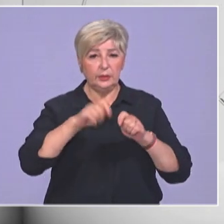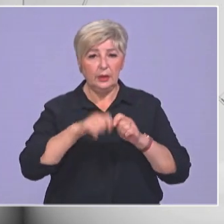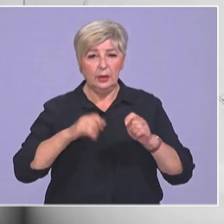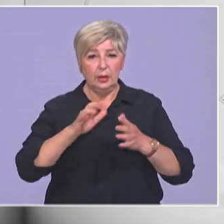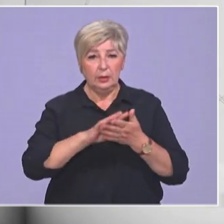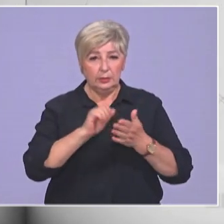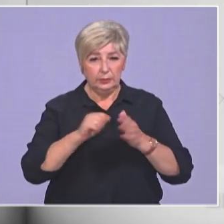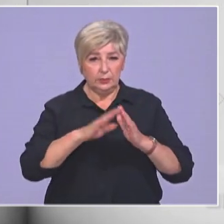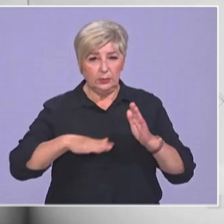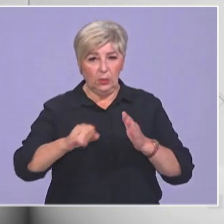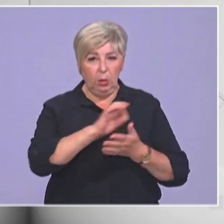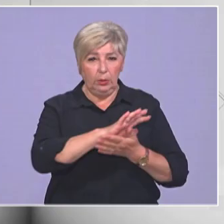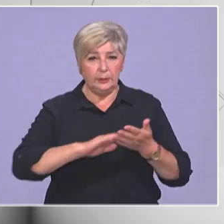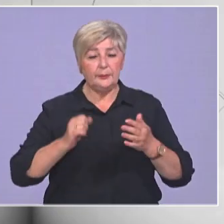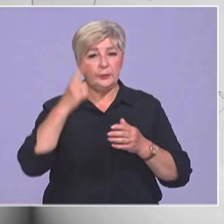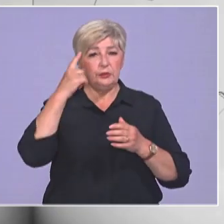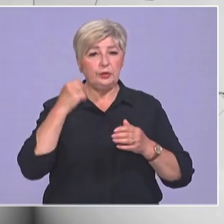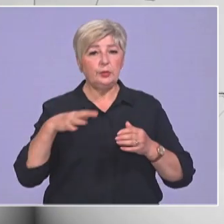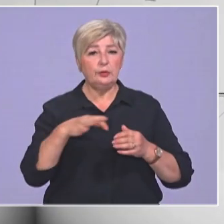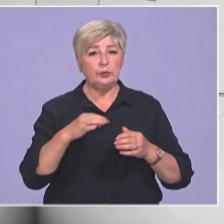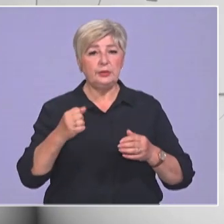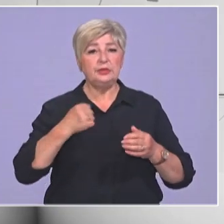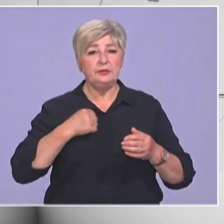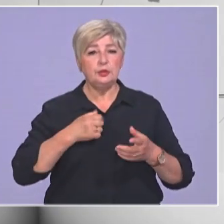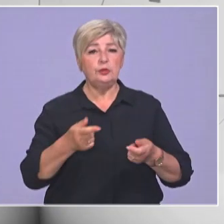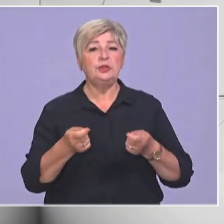триває, повідомили в обласній військовій адміністрації.